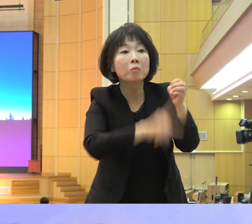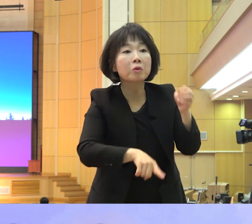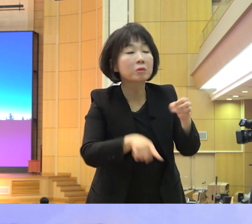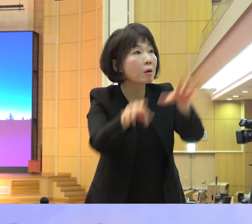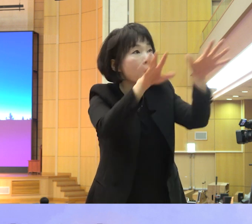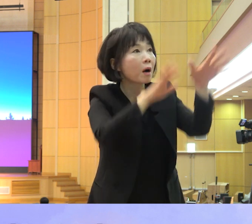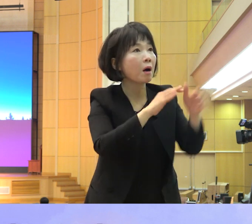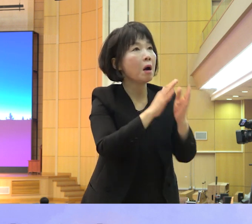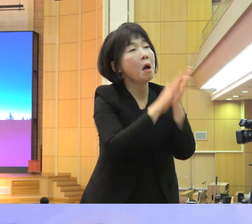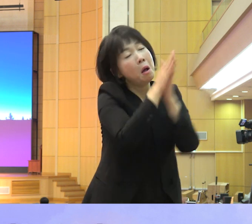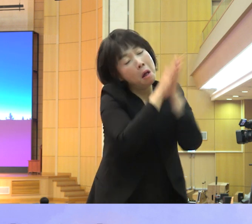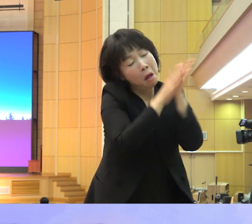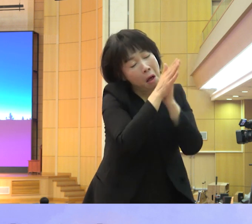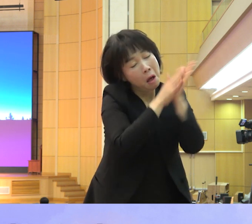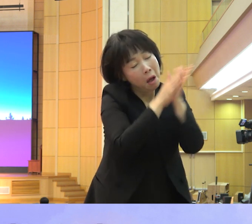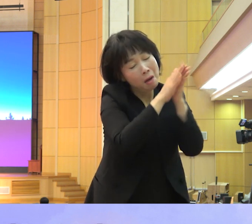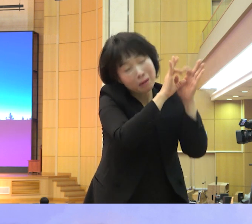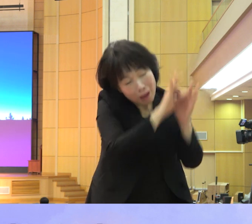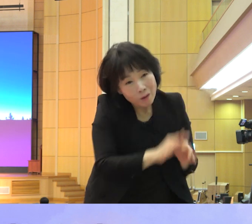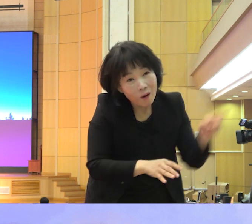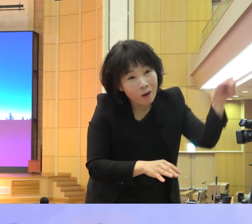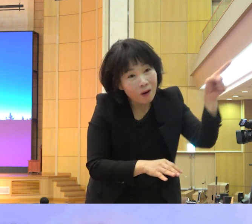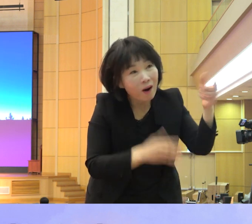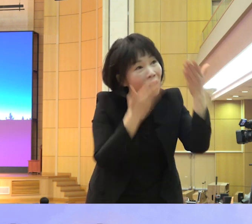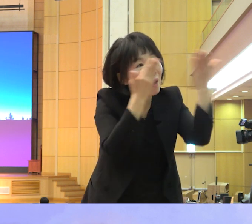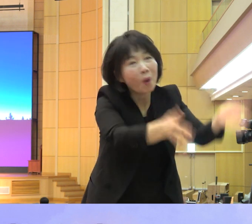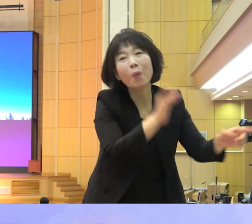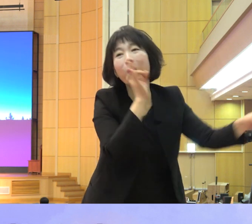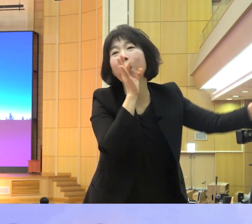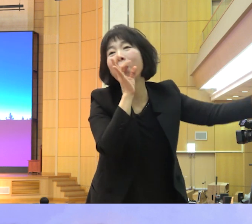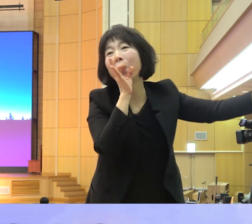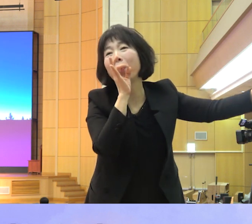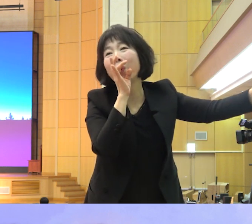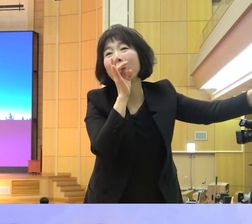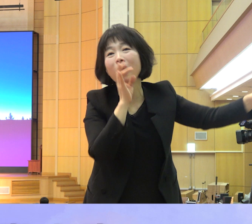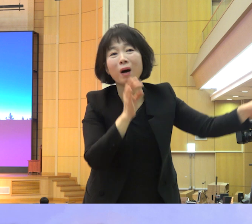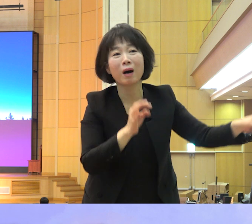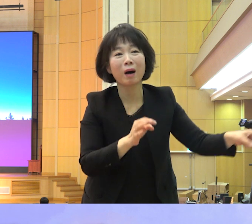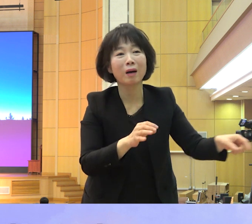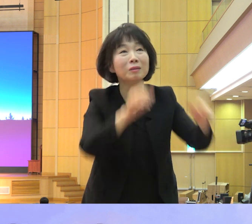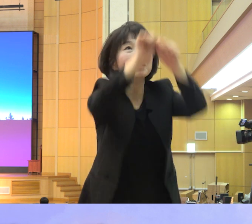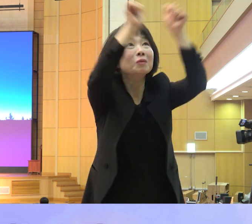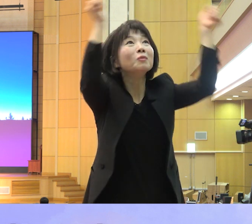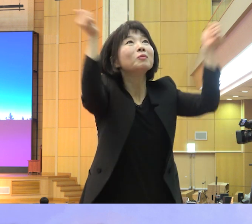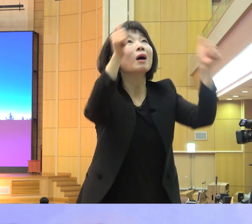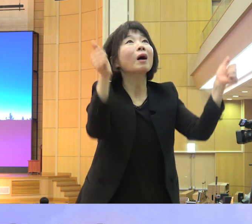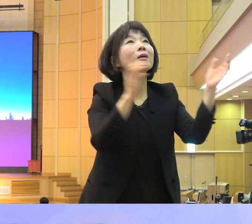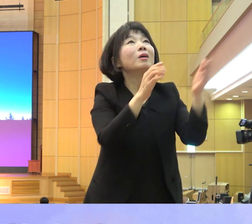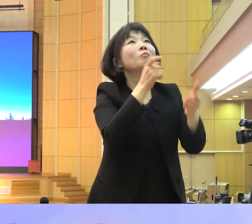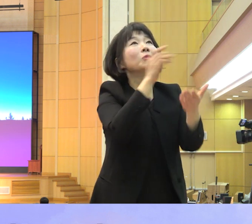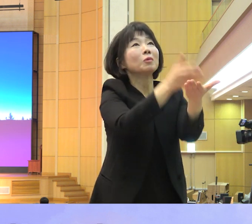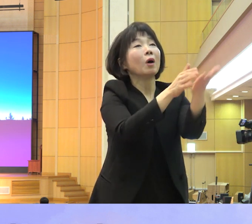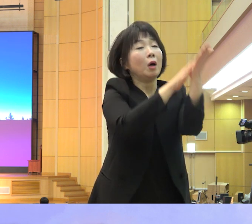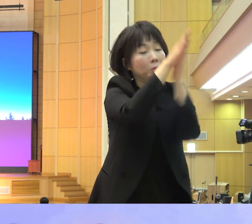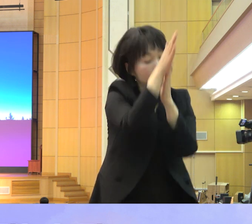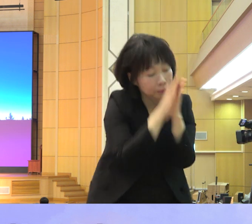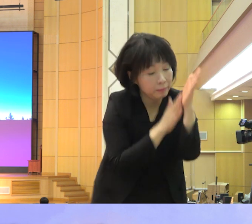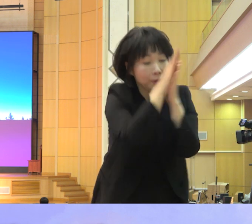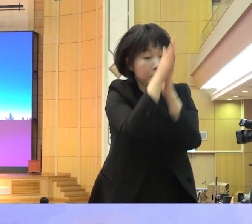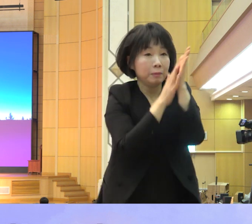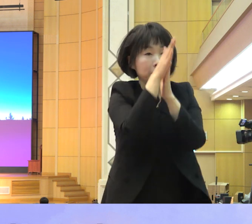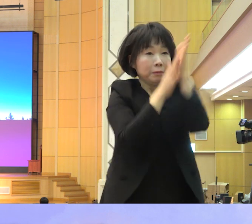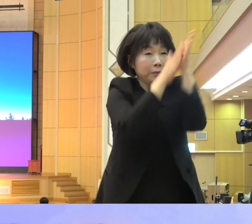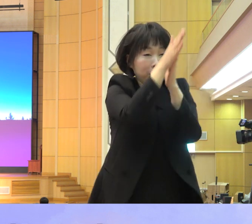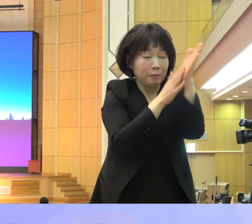하나님의 능력을 믿지 않잖아요. 미신 따위 앞에 가서 아무런 능력도 없는 미신 따위 앞에 가서 그냥 손이 발이 들어. 아니